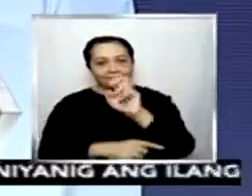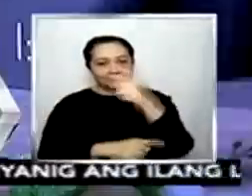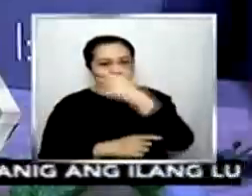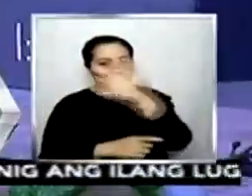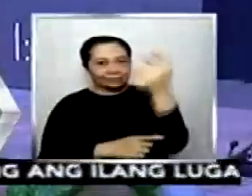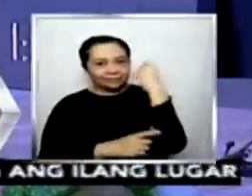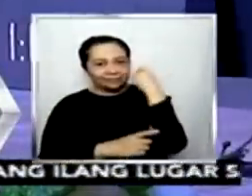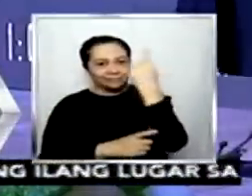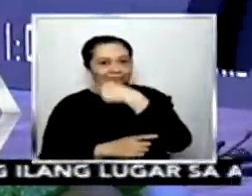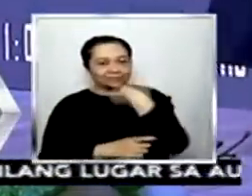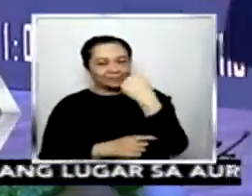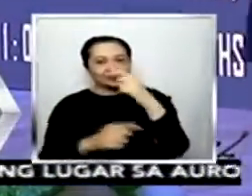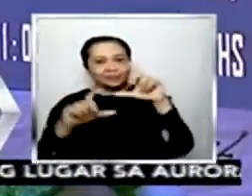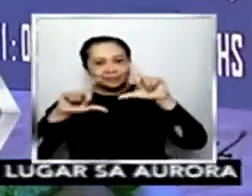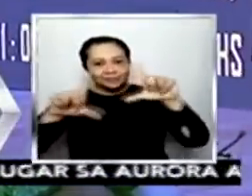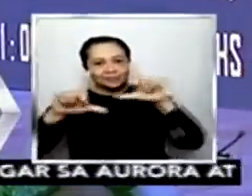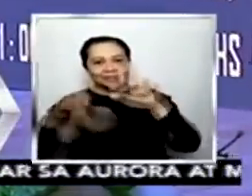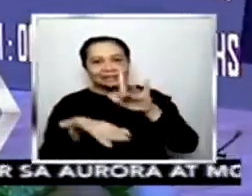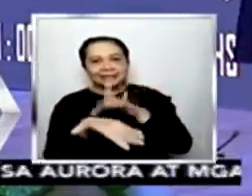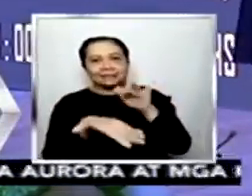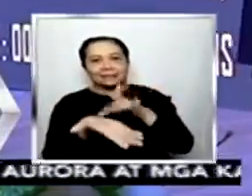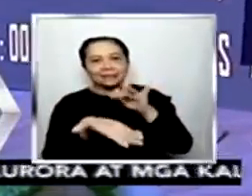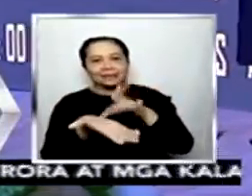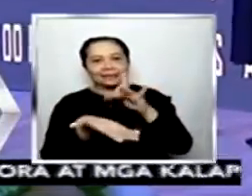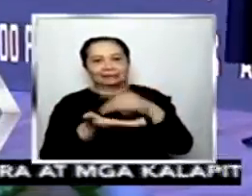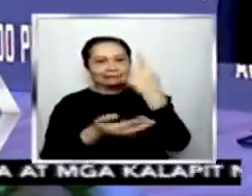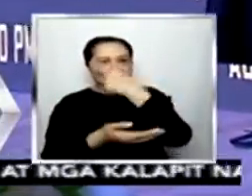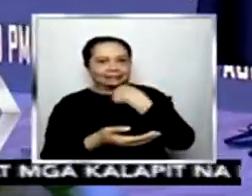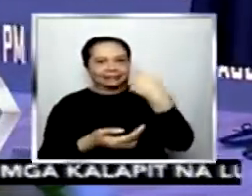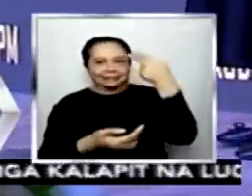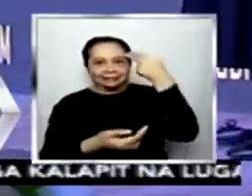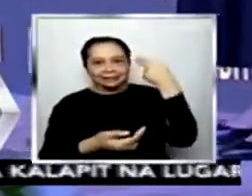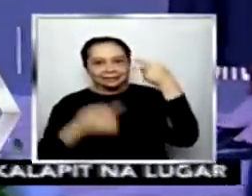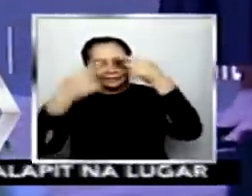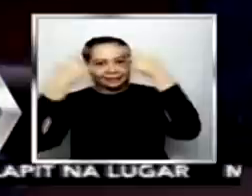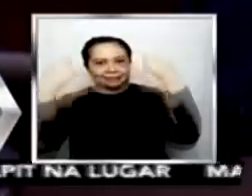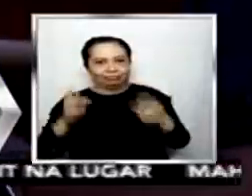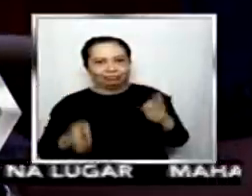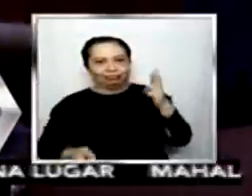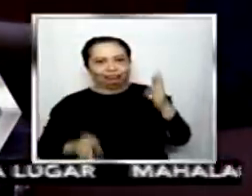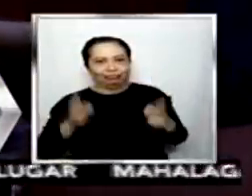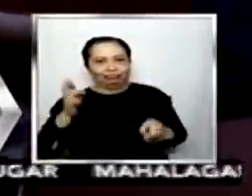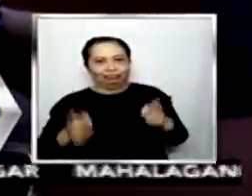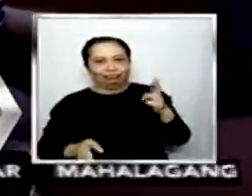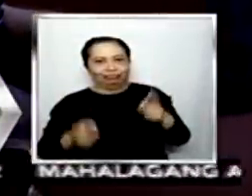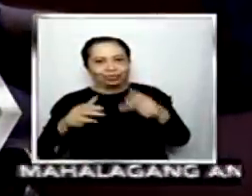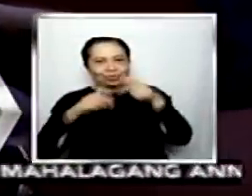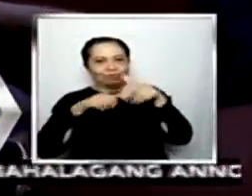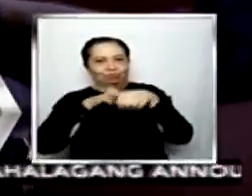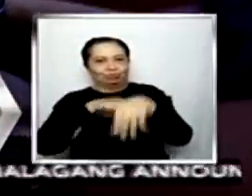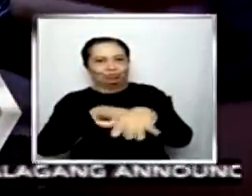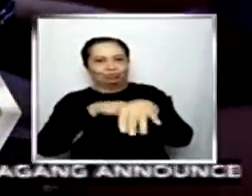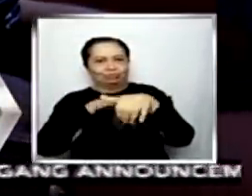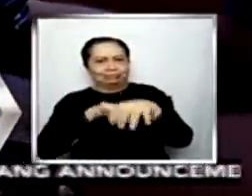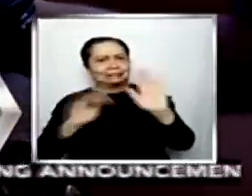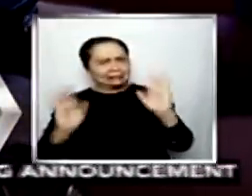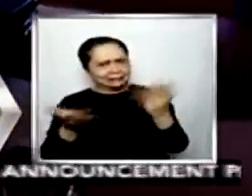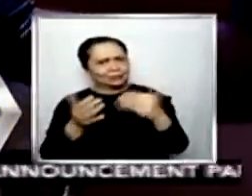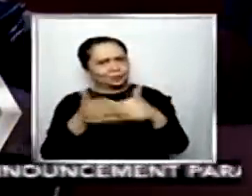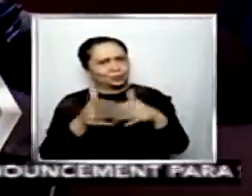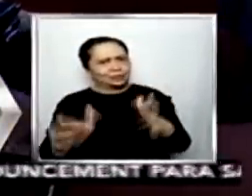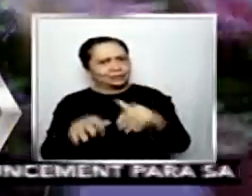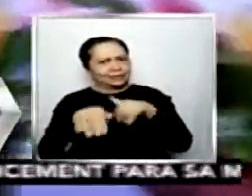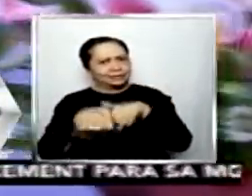naka-project sa tablet na nagsisilbing ulo ng robot. At mistula tuloy na nagmamarcha yung mga estudyante habang kinokontrol